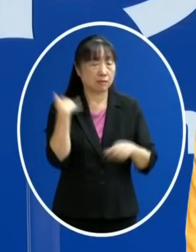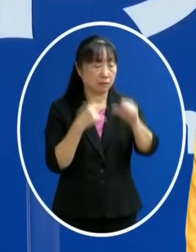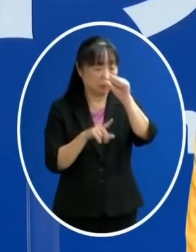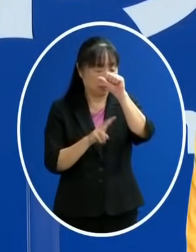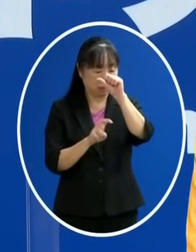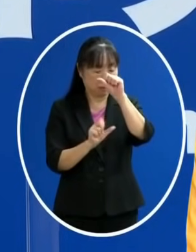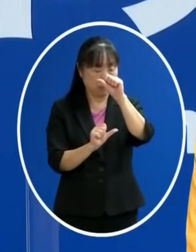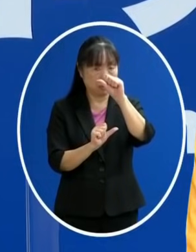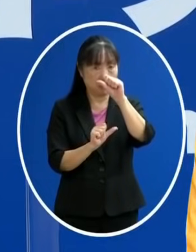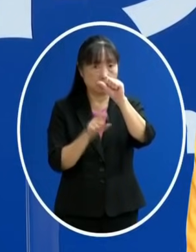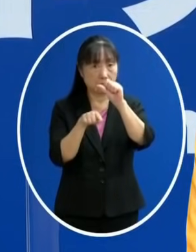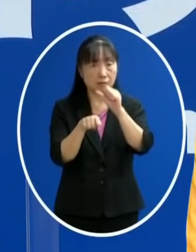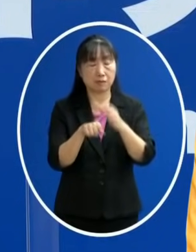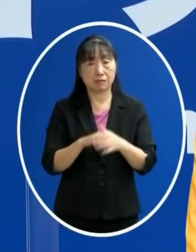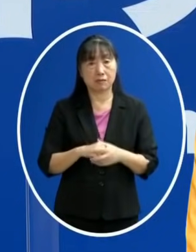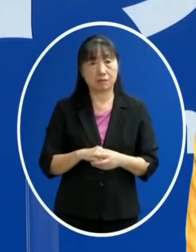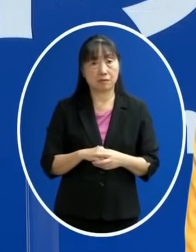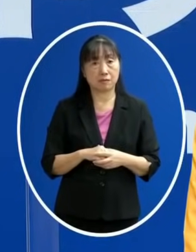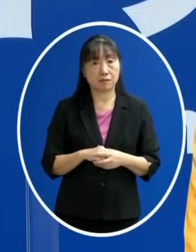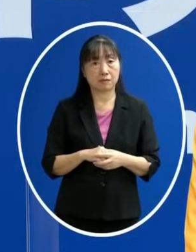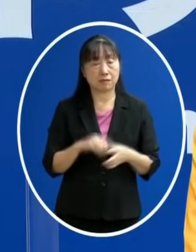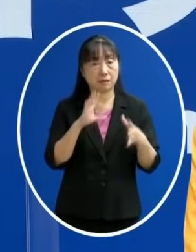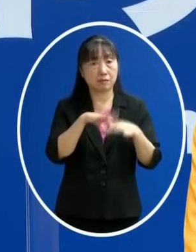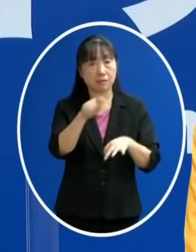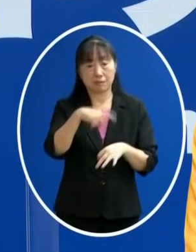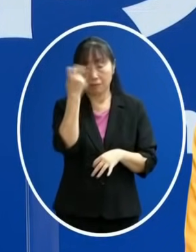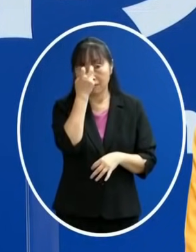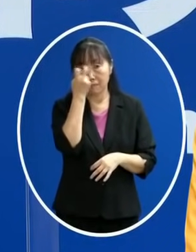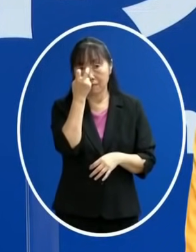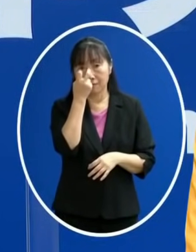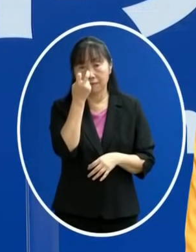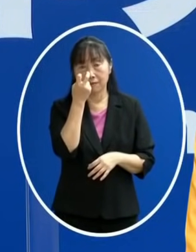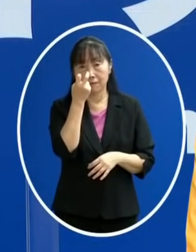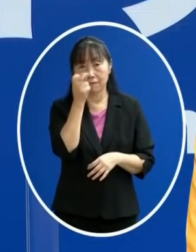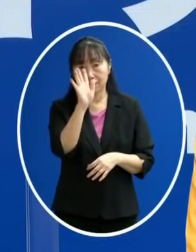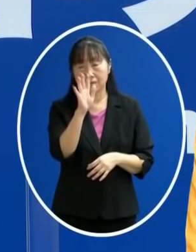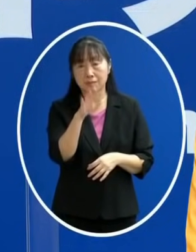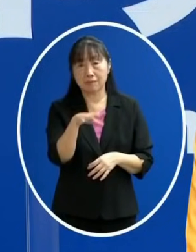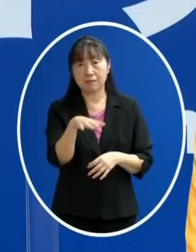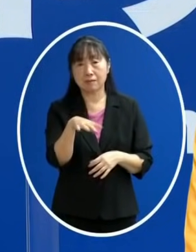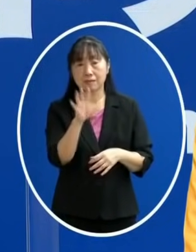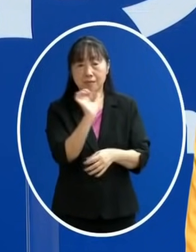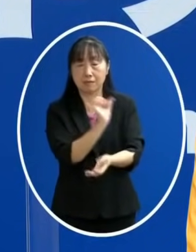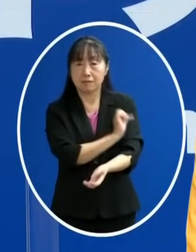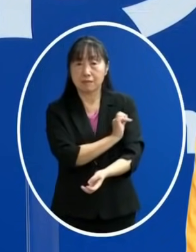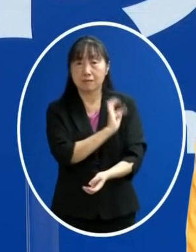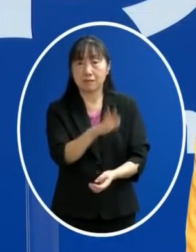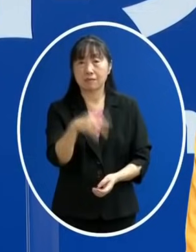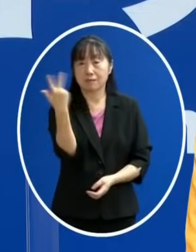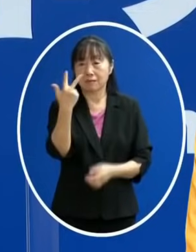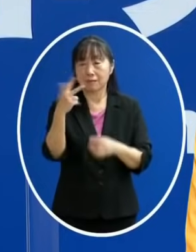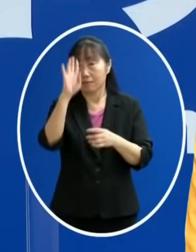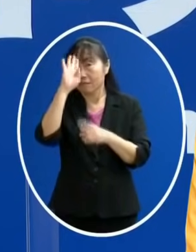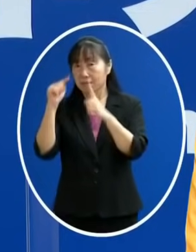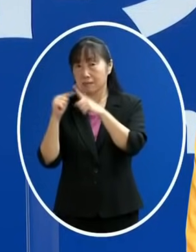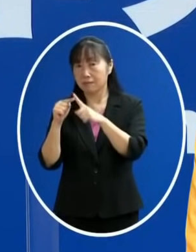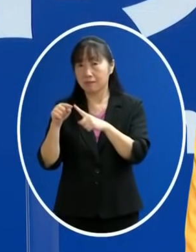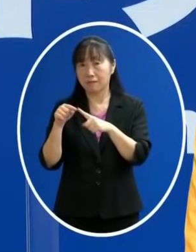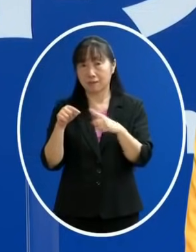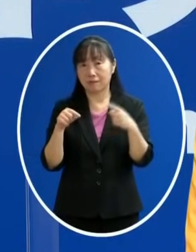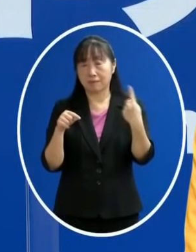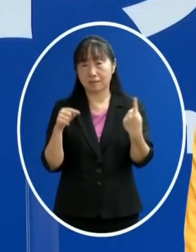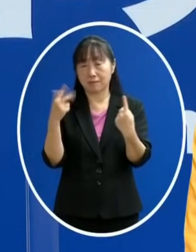急诊、EMT 都有人确诊。昨天又传出了14C 有外籍看护确诊，框列多人隔离裁